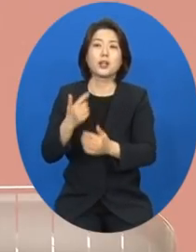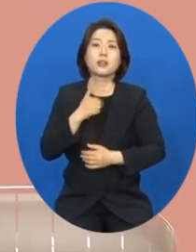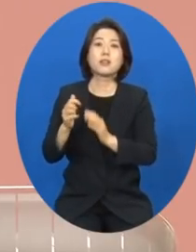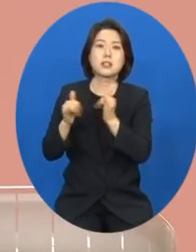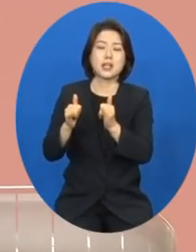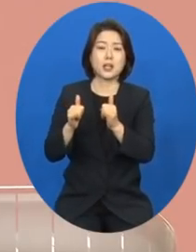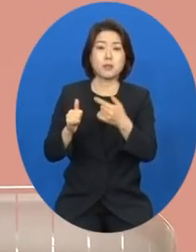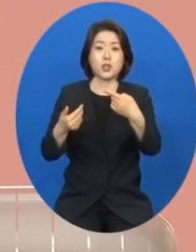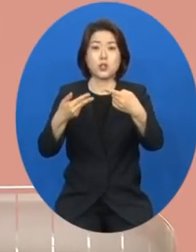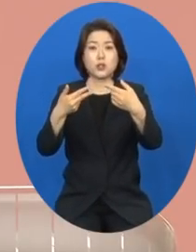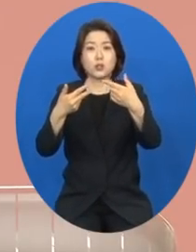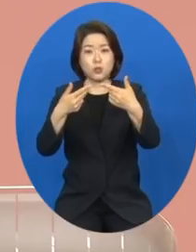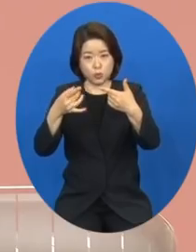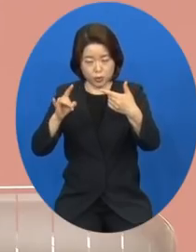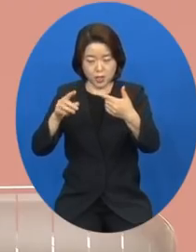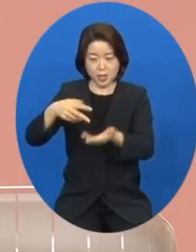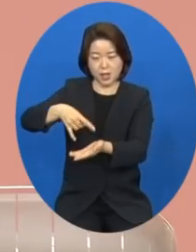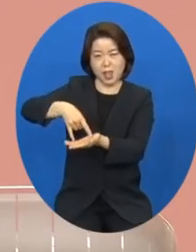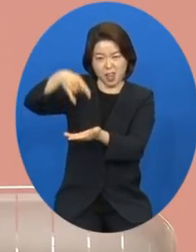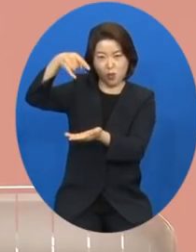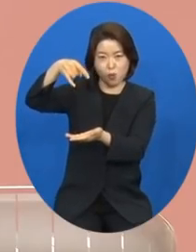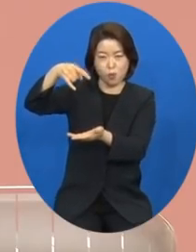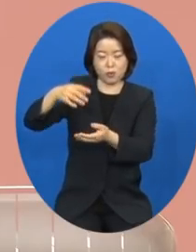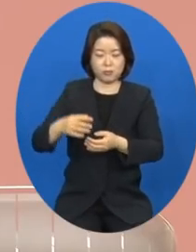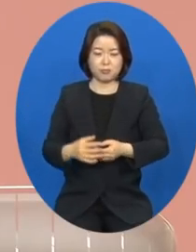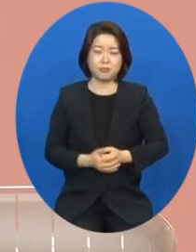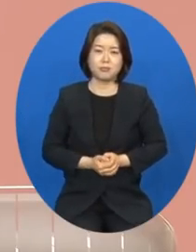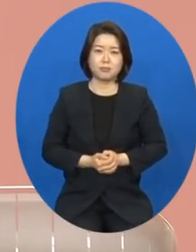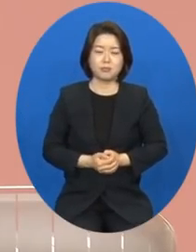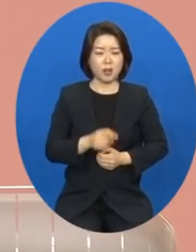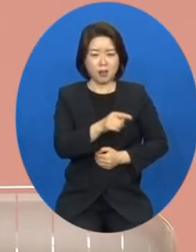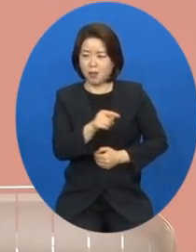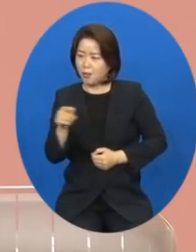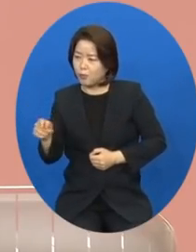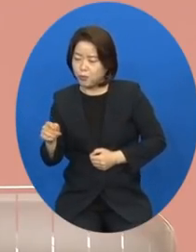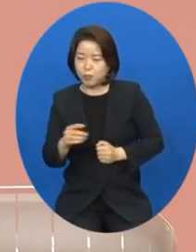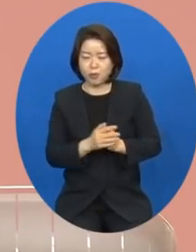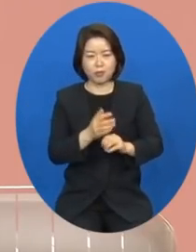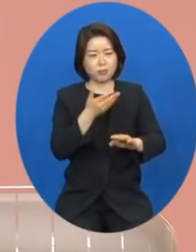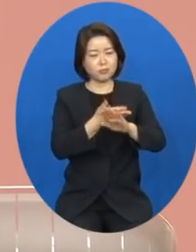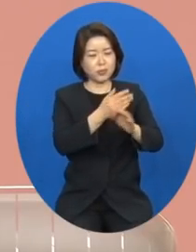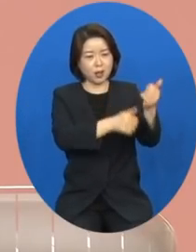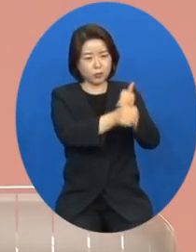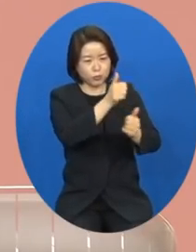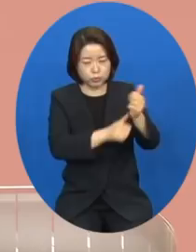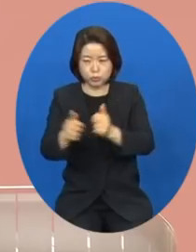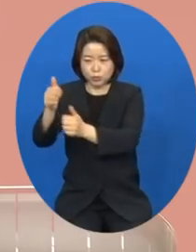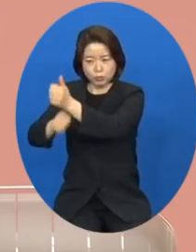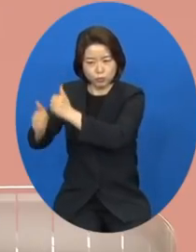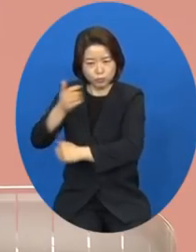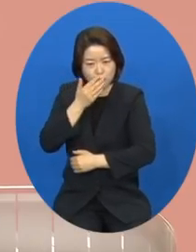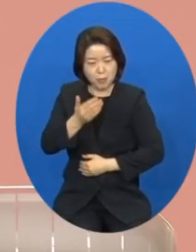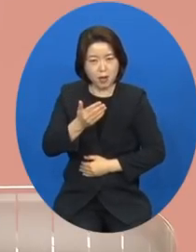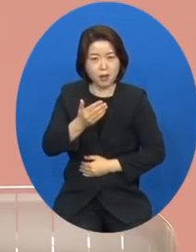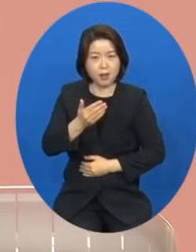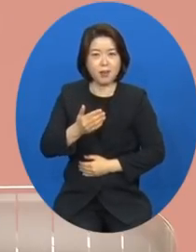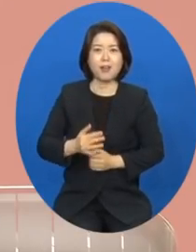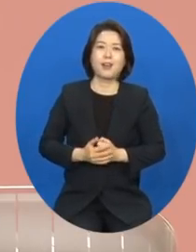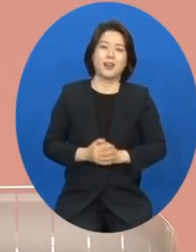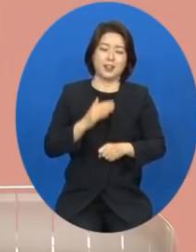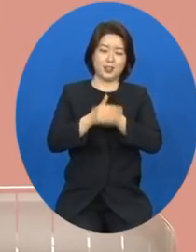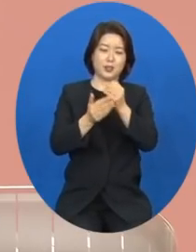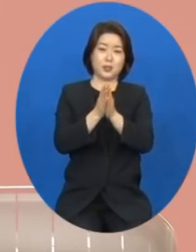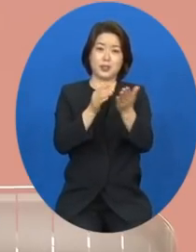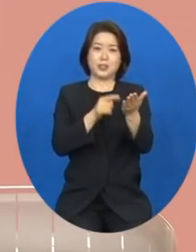바로 에녹이 얻습니다 어떻게 이렇게 다른 다른 후손들이 나올 수 있을까 성경은 명확하게